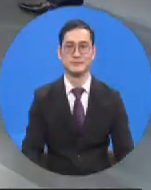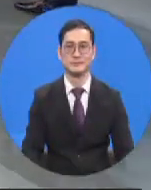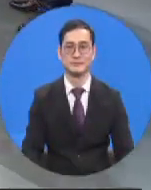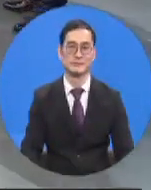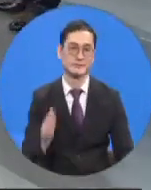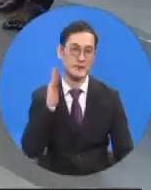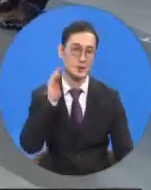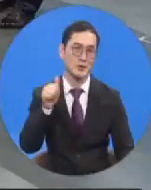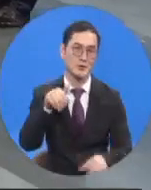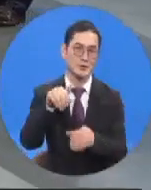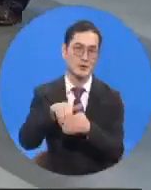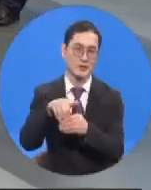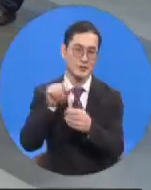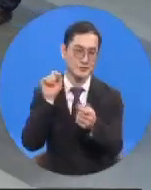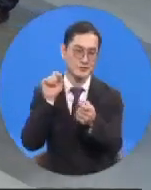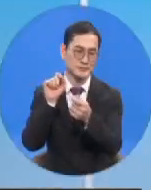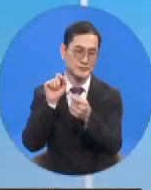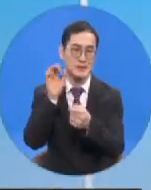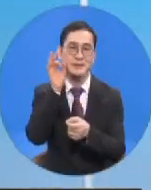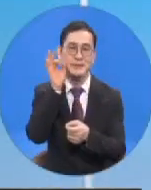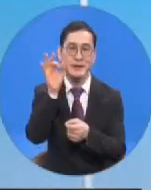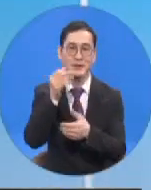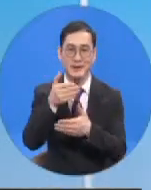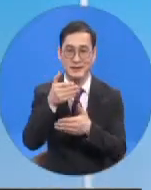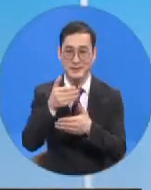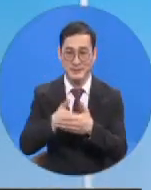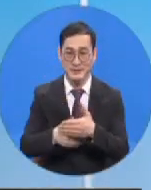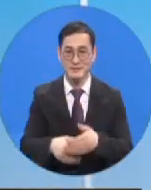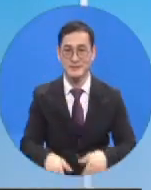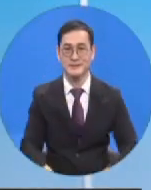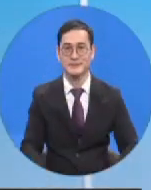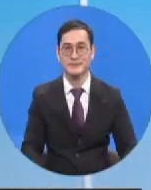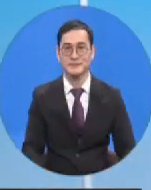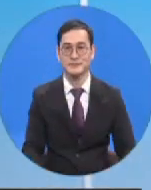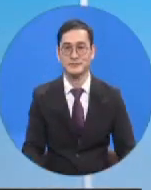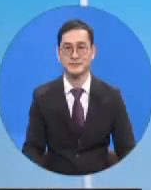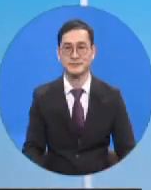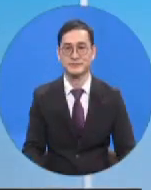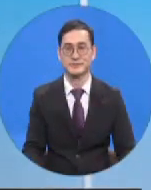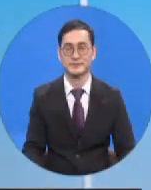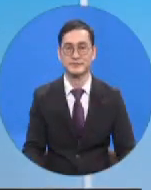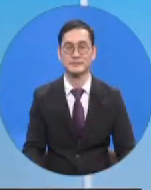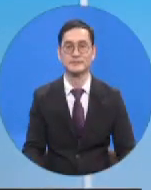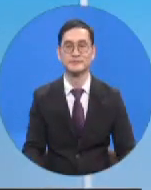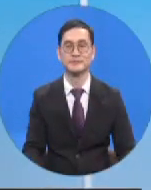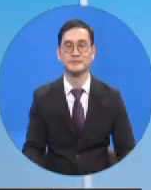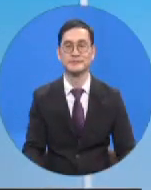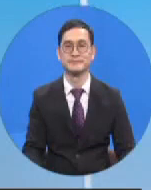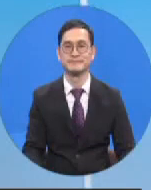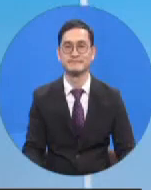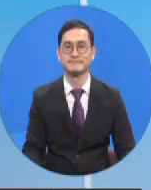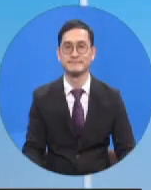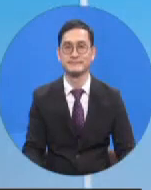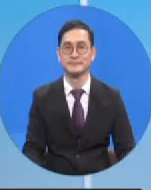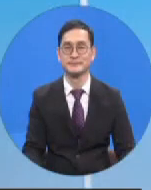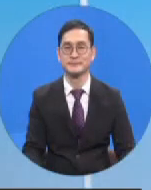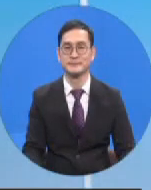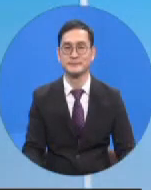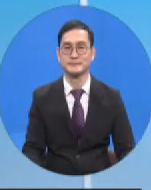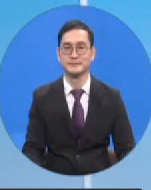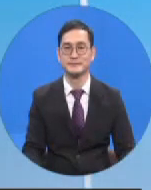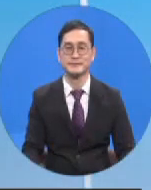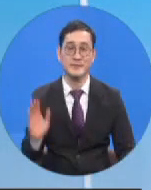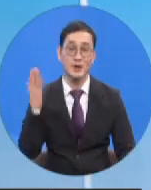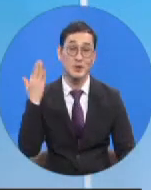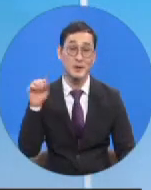이제 10달 정도 남은 시점에서 대선 주자들의 발걸음도 바빠지고 있습니다. 우선 최근에 나온 차기